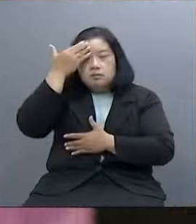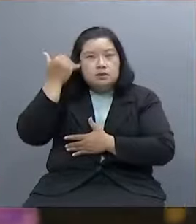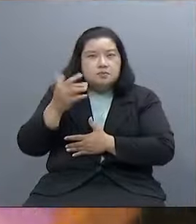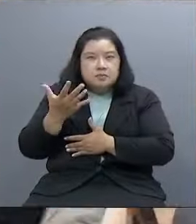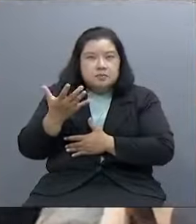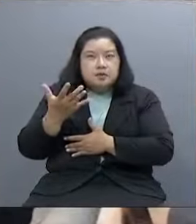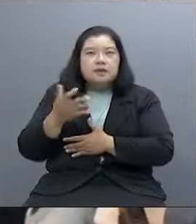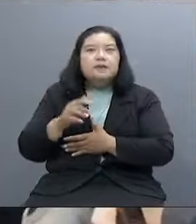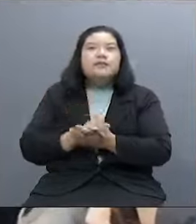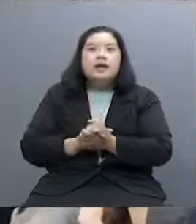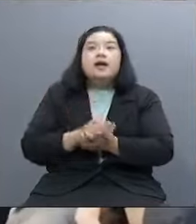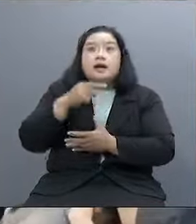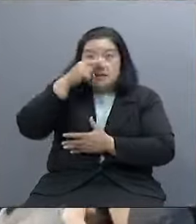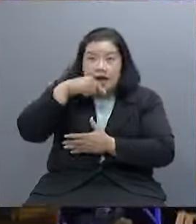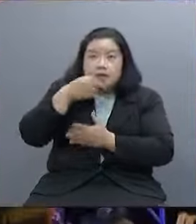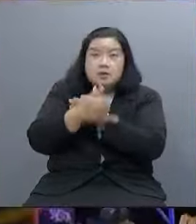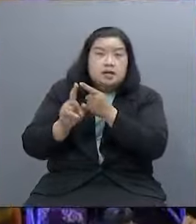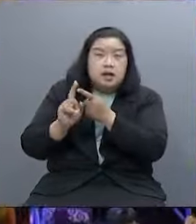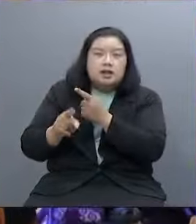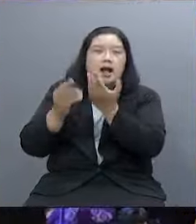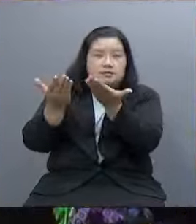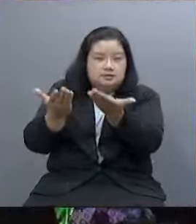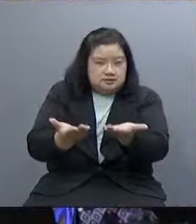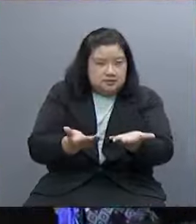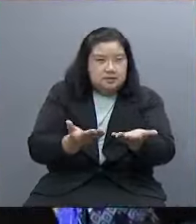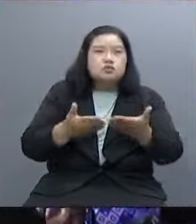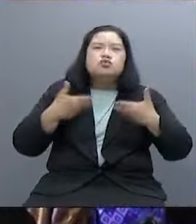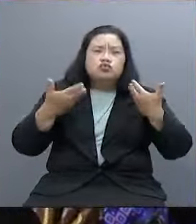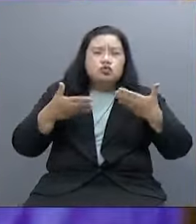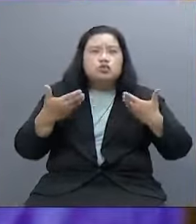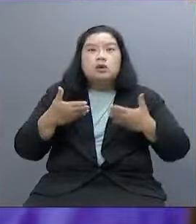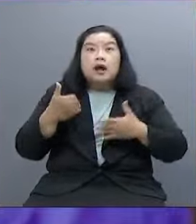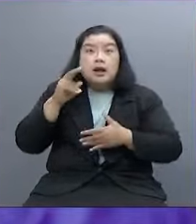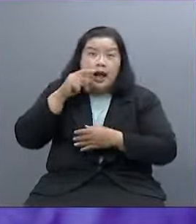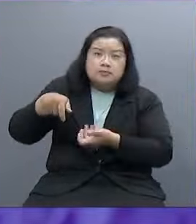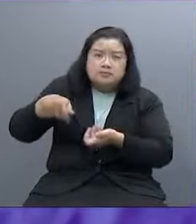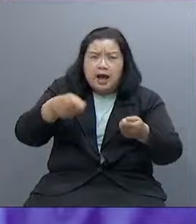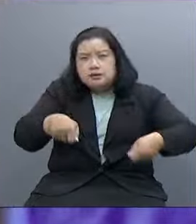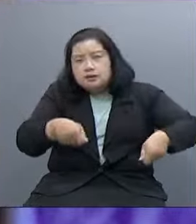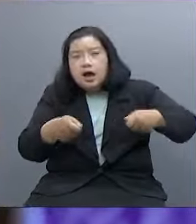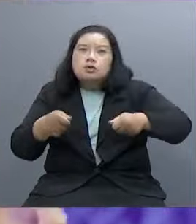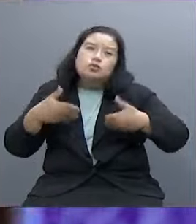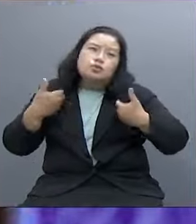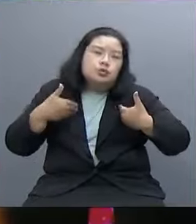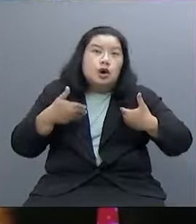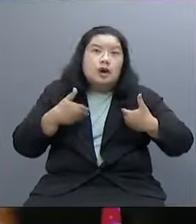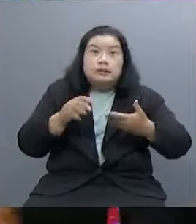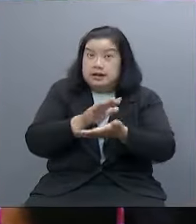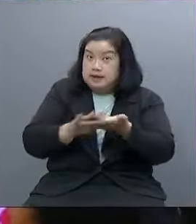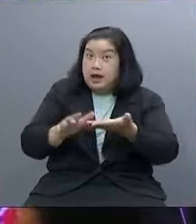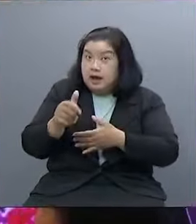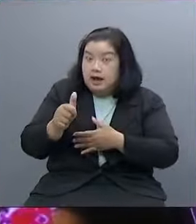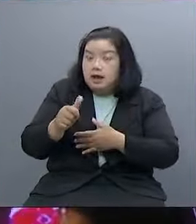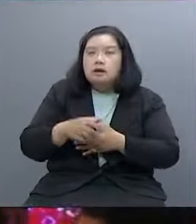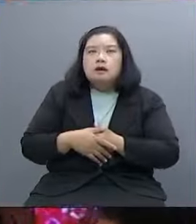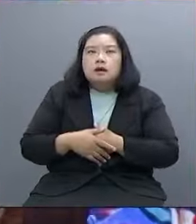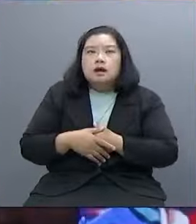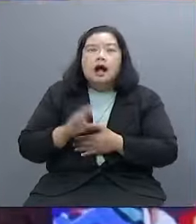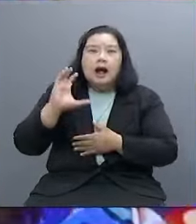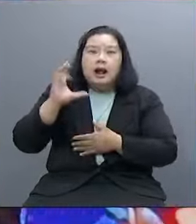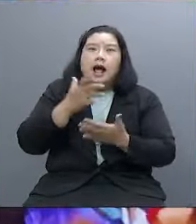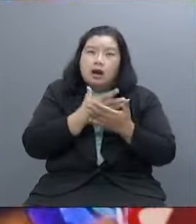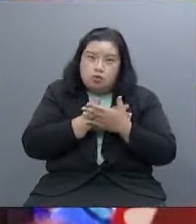ยวทั้งชาวไทยและชาวต่างชาติมาเล่นสนุกสาดน้ำแบบสะอาดปลอดภัยริมแม่น้ำเจ้าพระยาสนุกแบบรักโลกกับอ่างใ